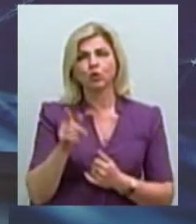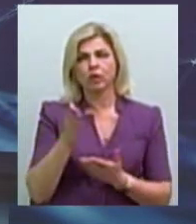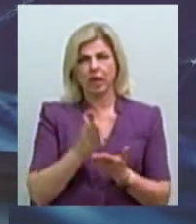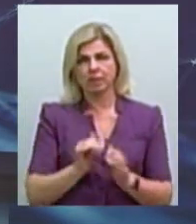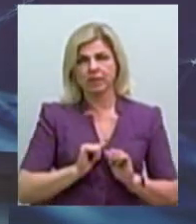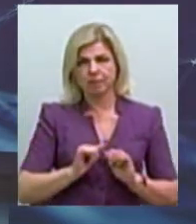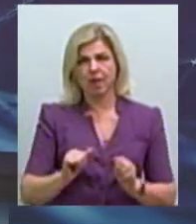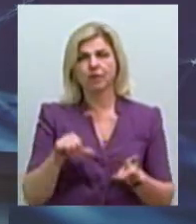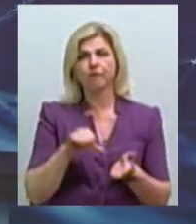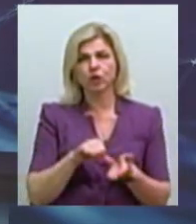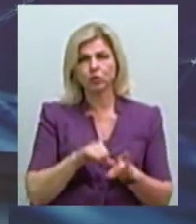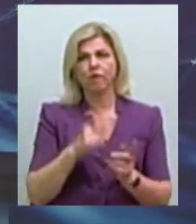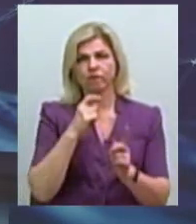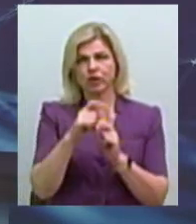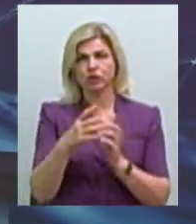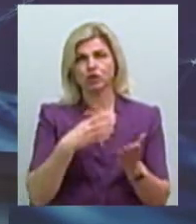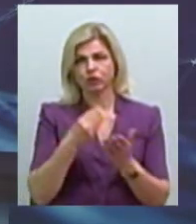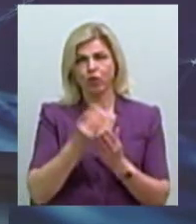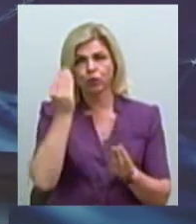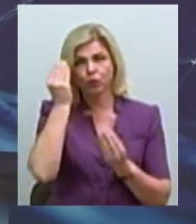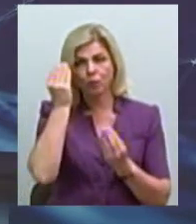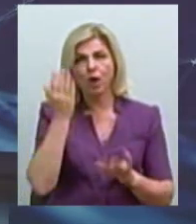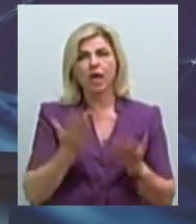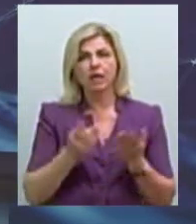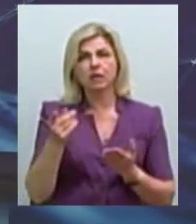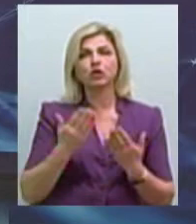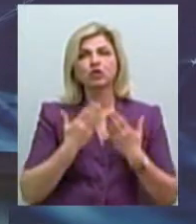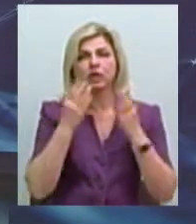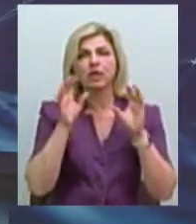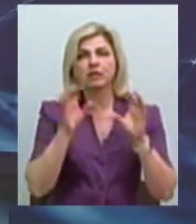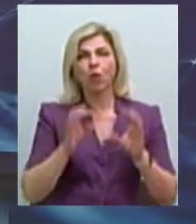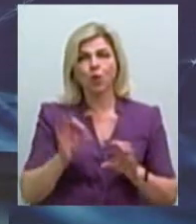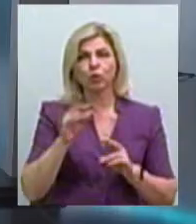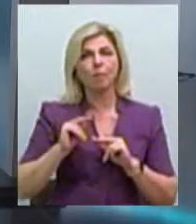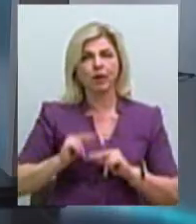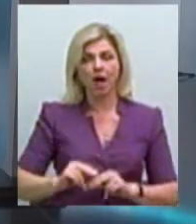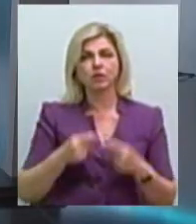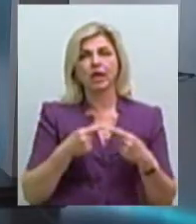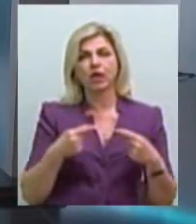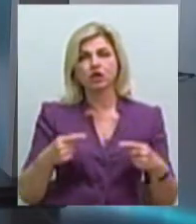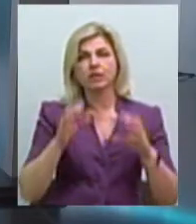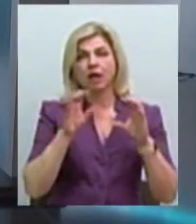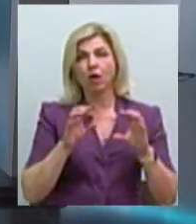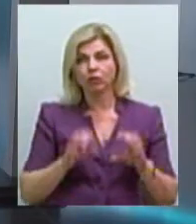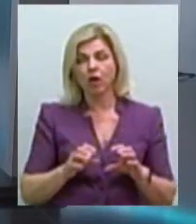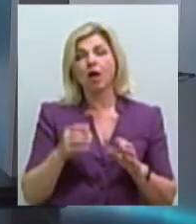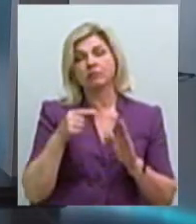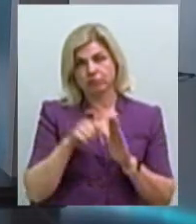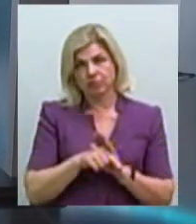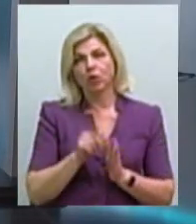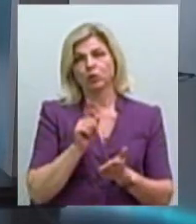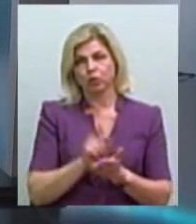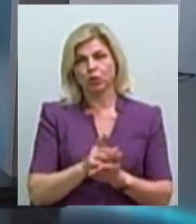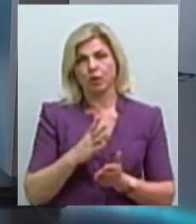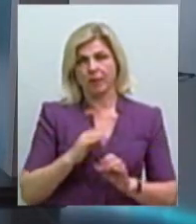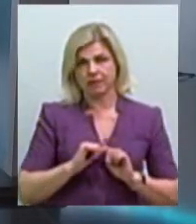сміливість виступити, висловити свою думку. Тим більше, якщо вона ще почитала Кодекс законів про працю, інше законодавство, то це має бути все ж таки